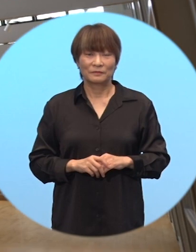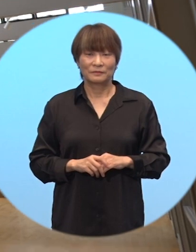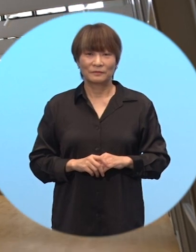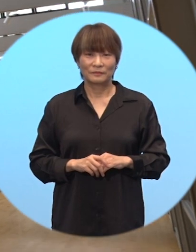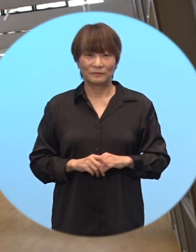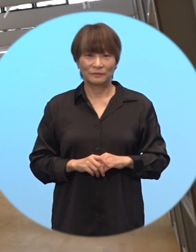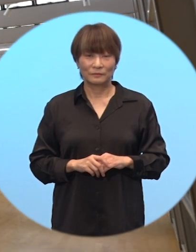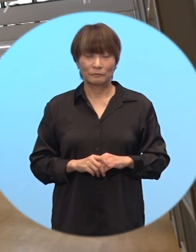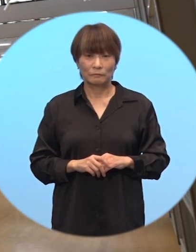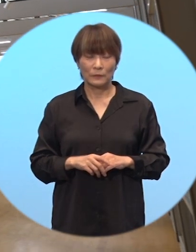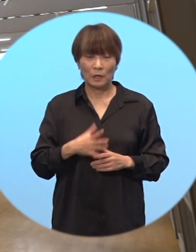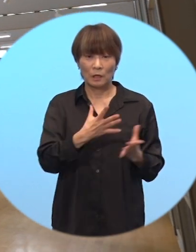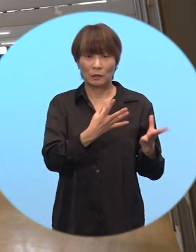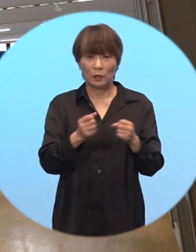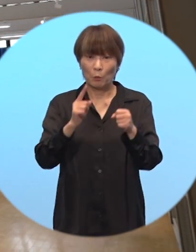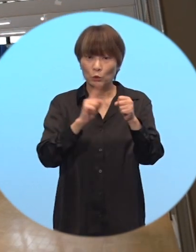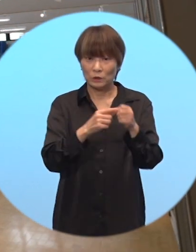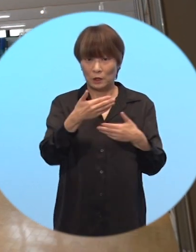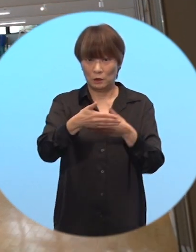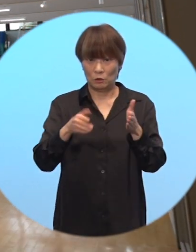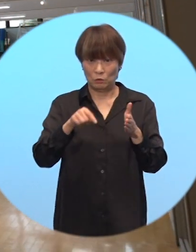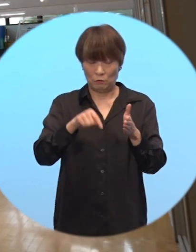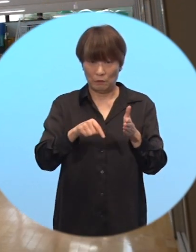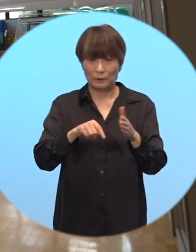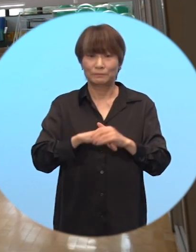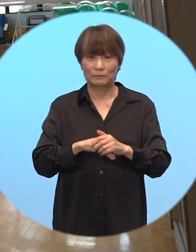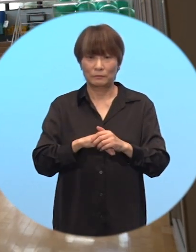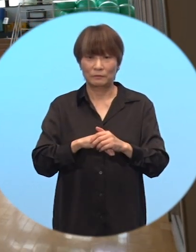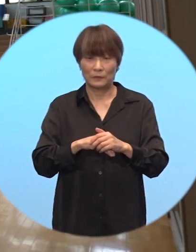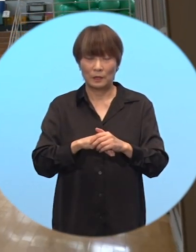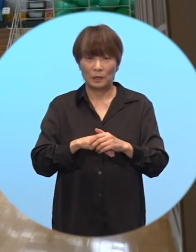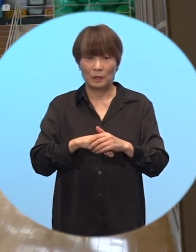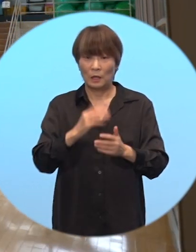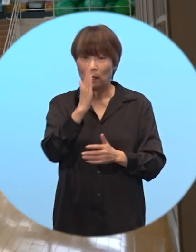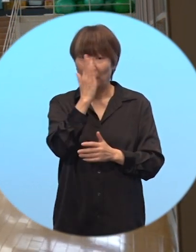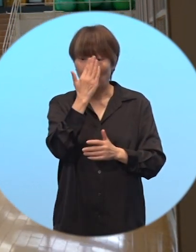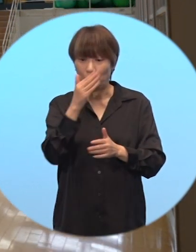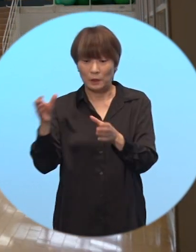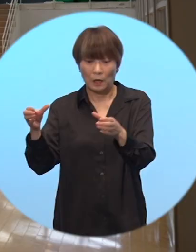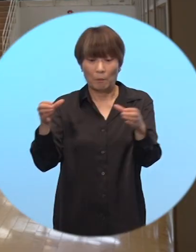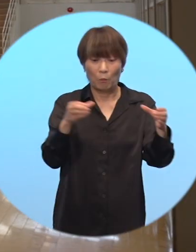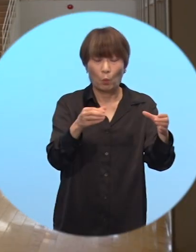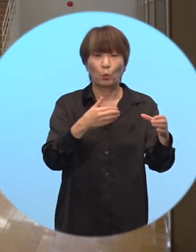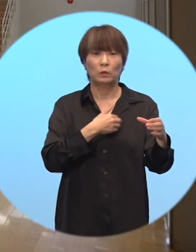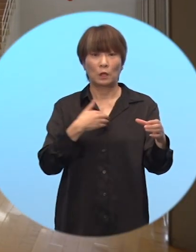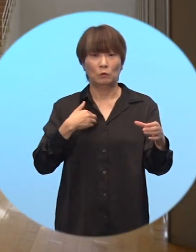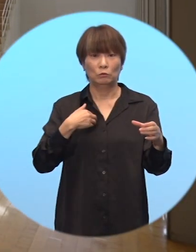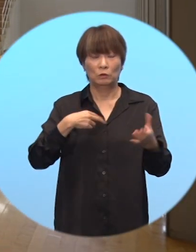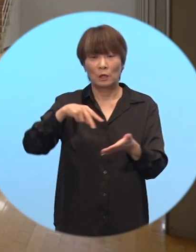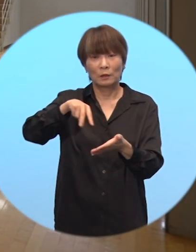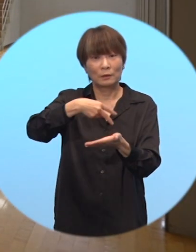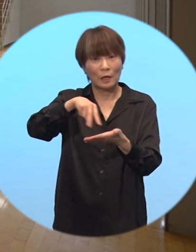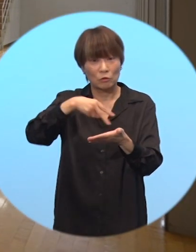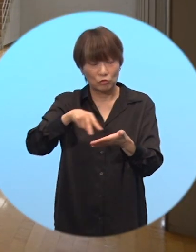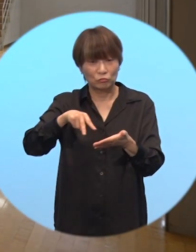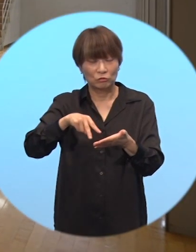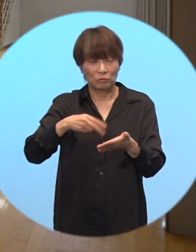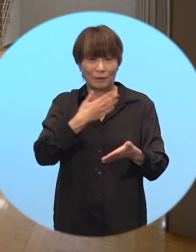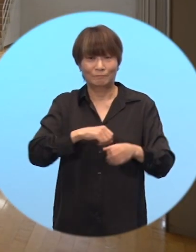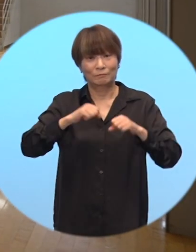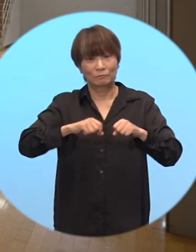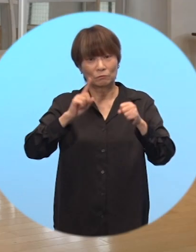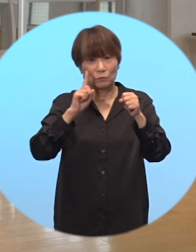多目的室には全面移動式の鏡が設置してあり、ダンスやフィットネス、体